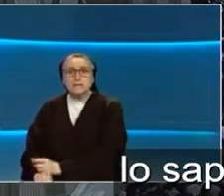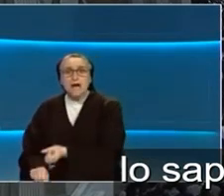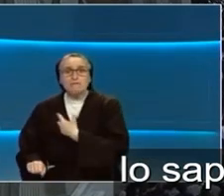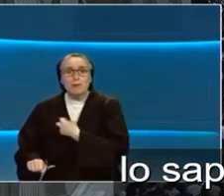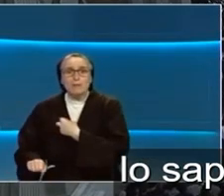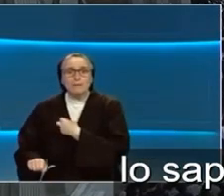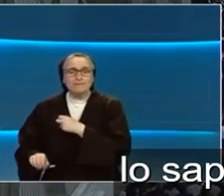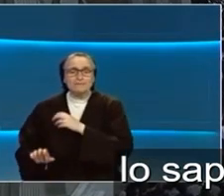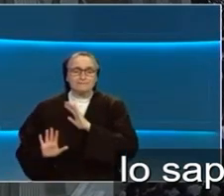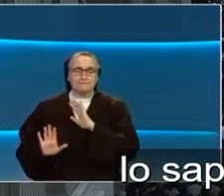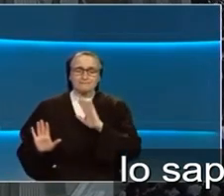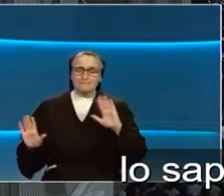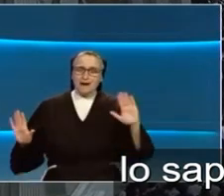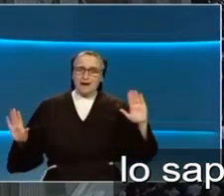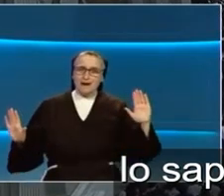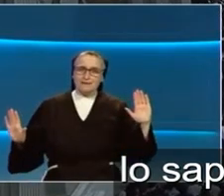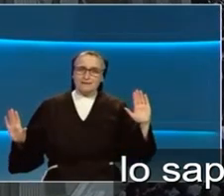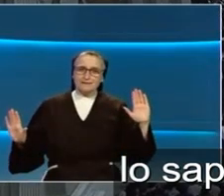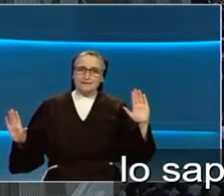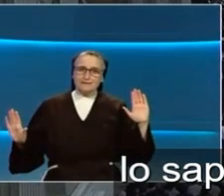schiavi del peccato.